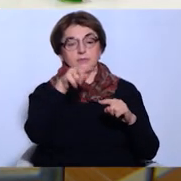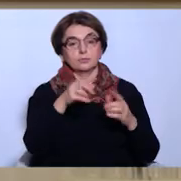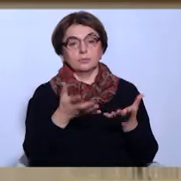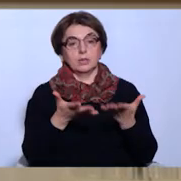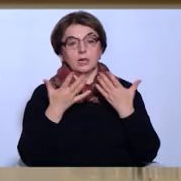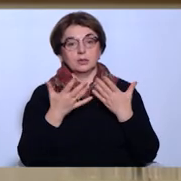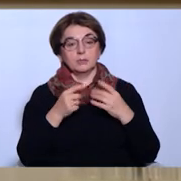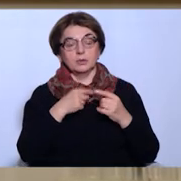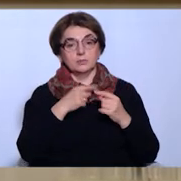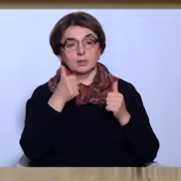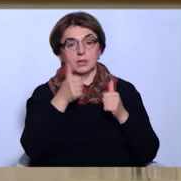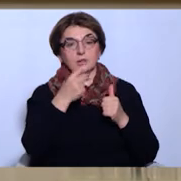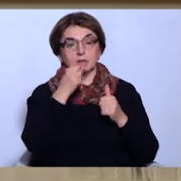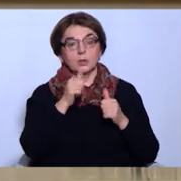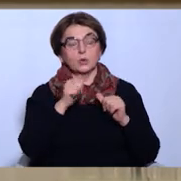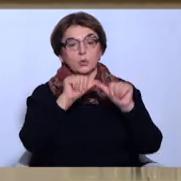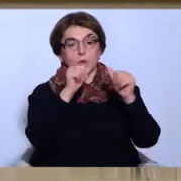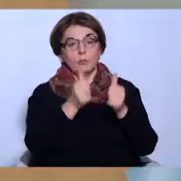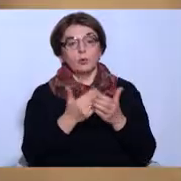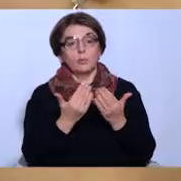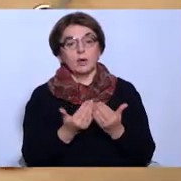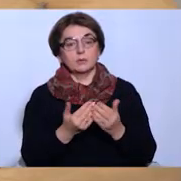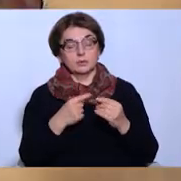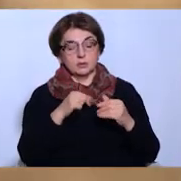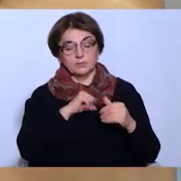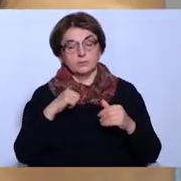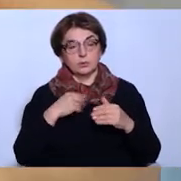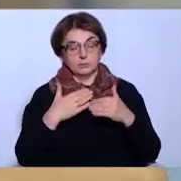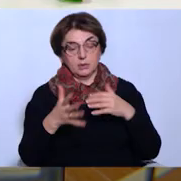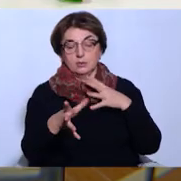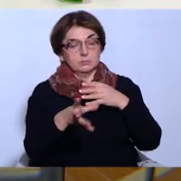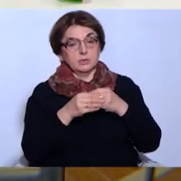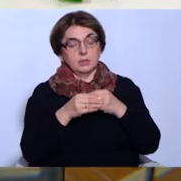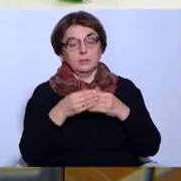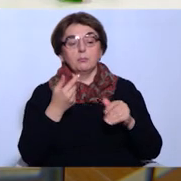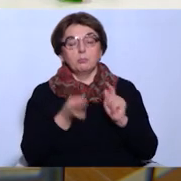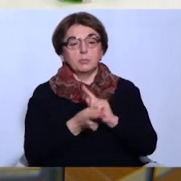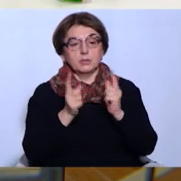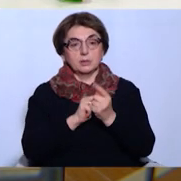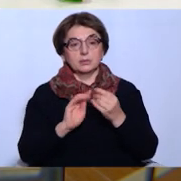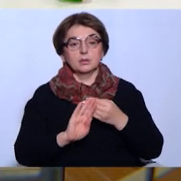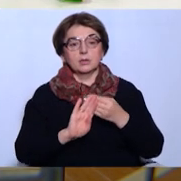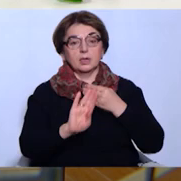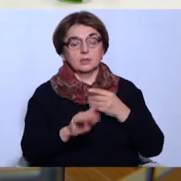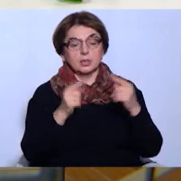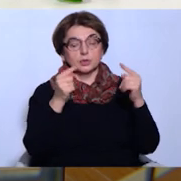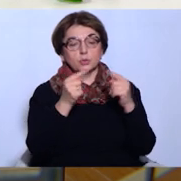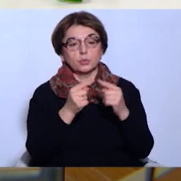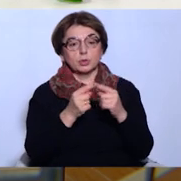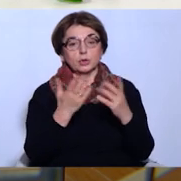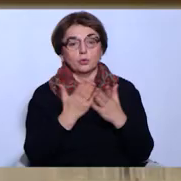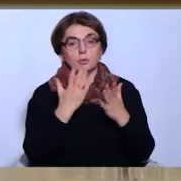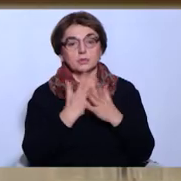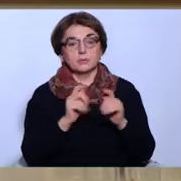ჰიბრიდული ორბიტალები, თქვენ კარგად ხედავთ, თუ როგორი ფორმა აქვს მათ, განიზიდავენ ერთმანეთს მაქსიმალურად და ამ შემთხვევაში ეს კუთხე,